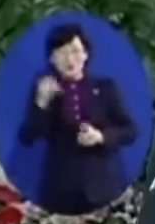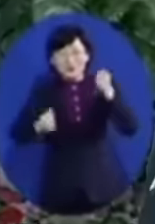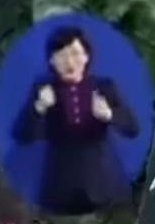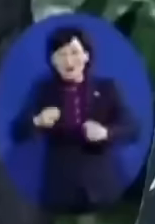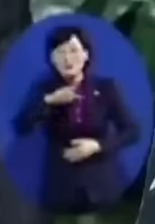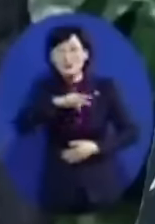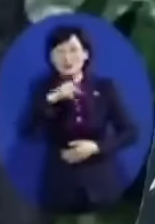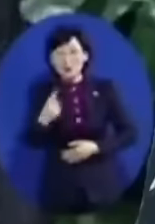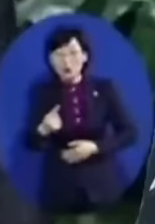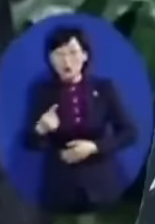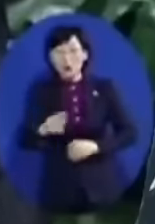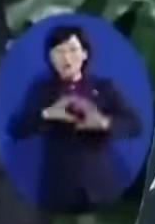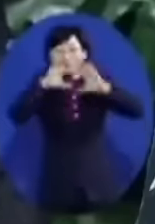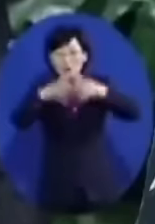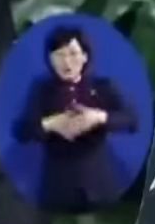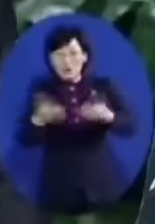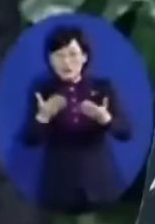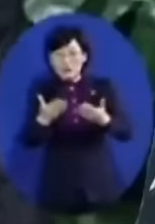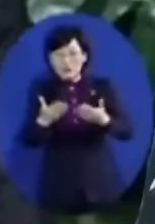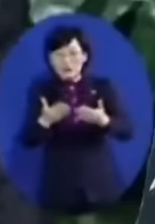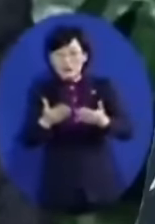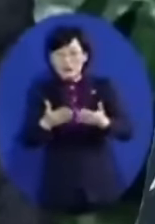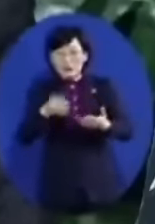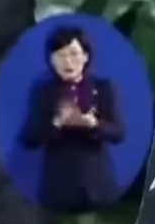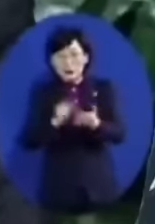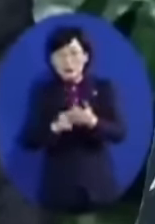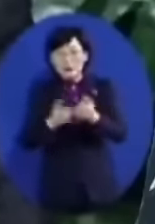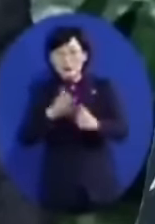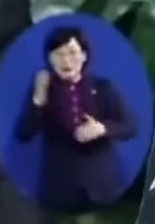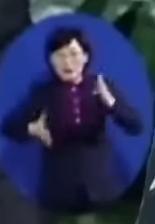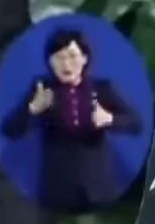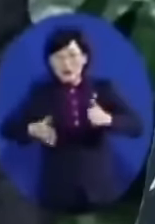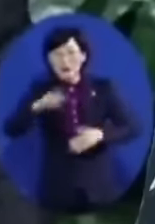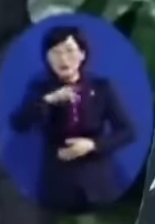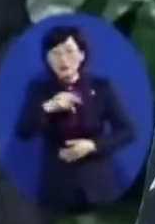달려갈지라도 세상의 일에 쫓겨서 달려갈지라도